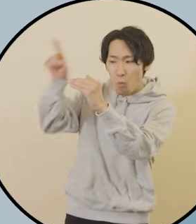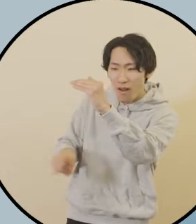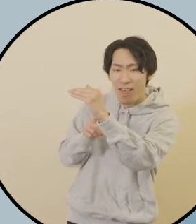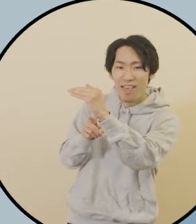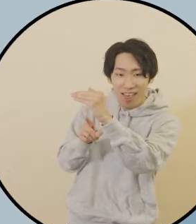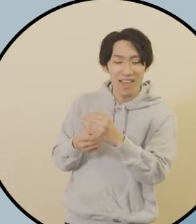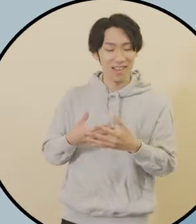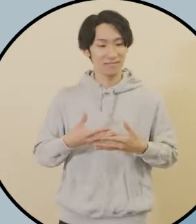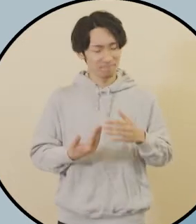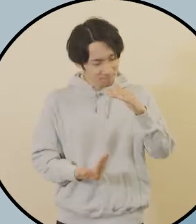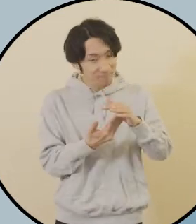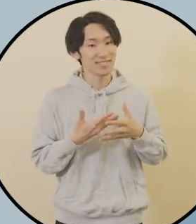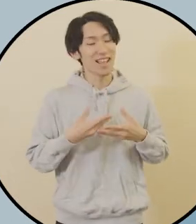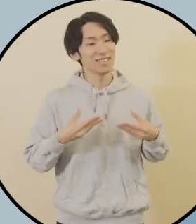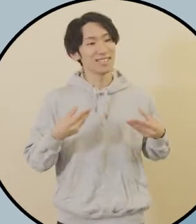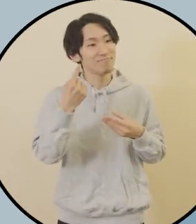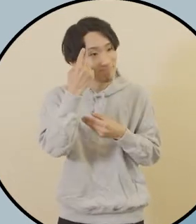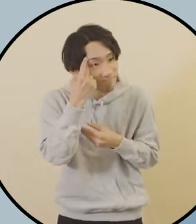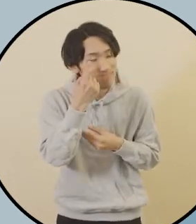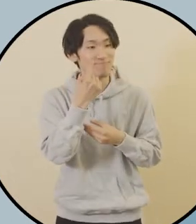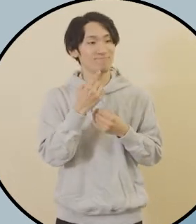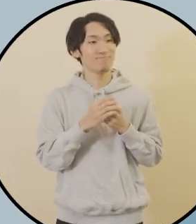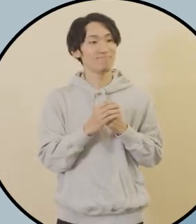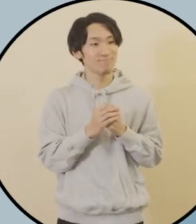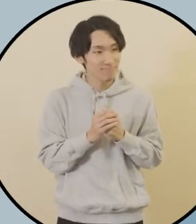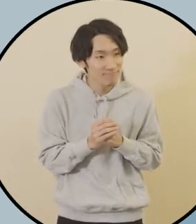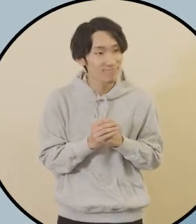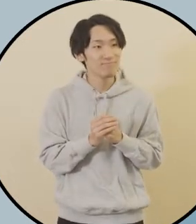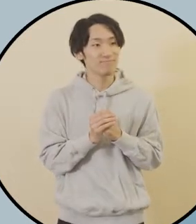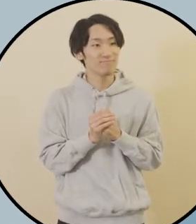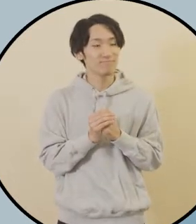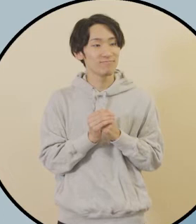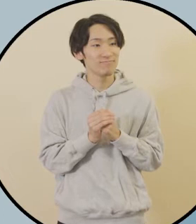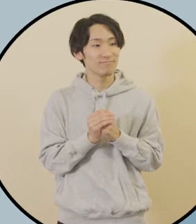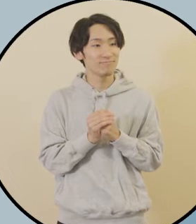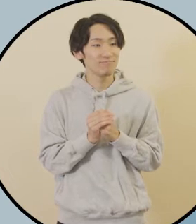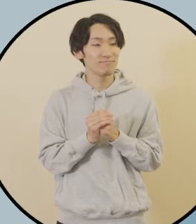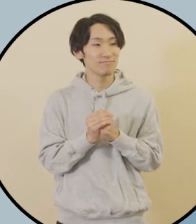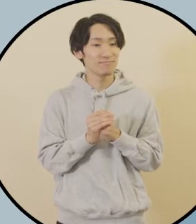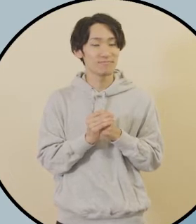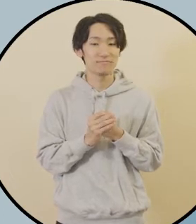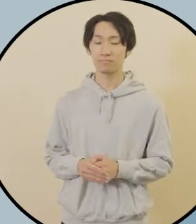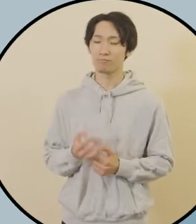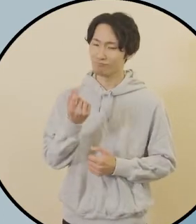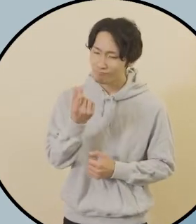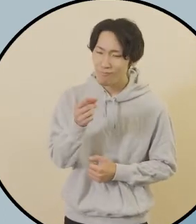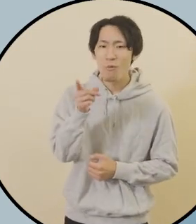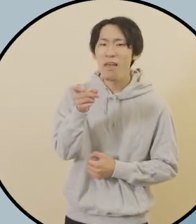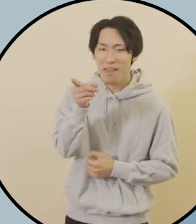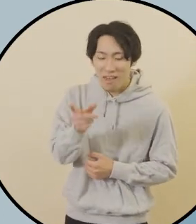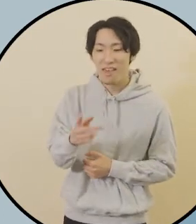がいちばんやさしいのかマップか思いますんそれ